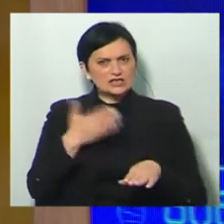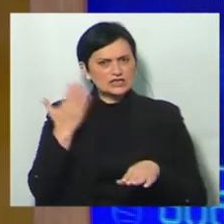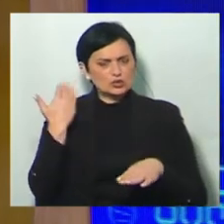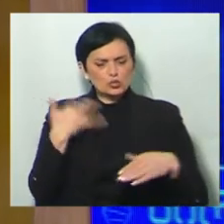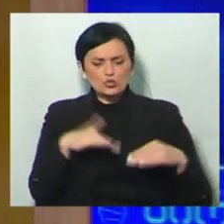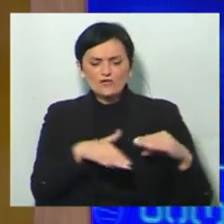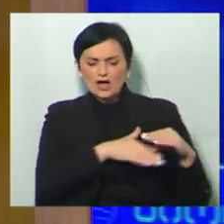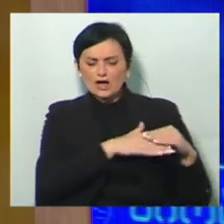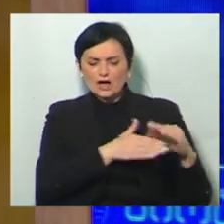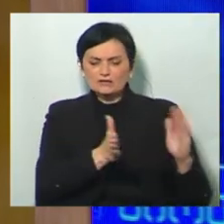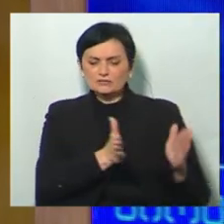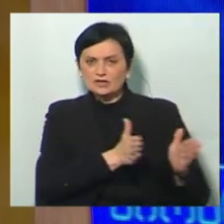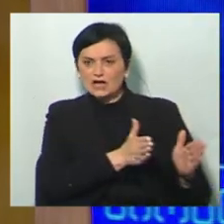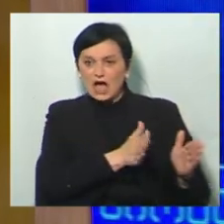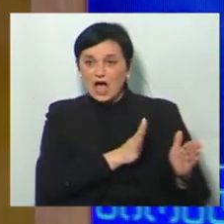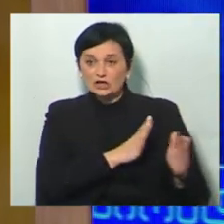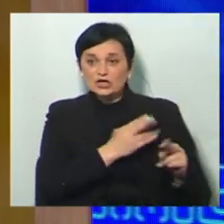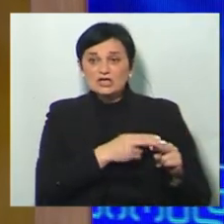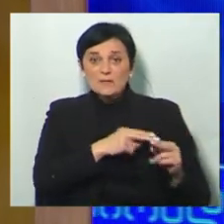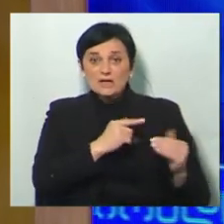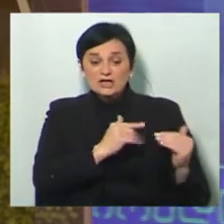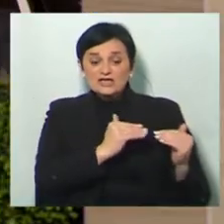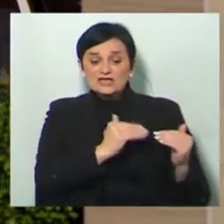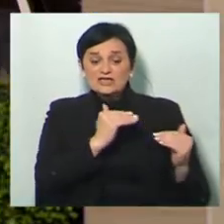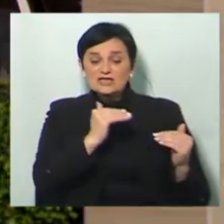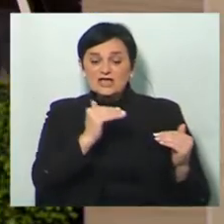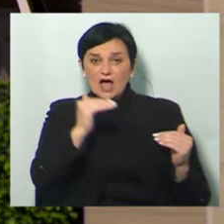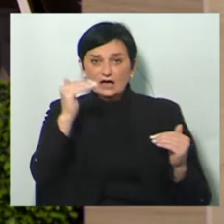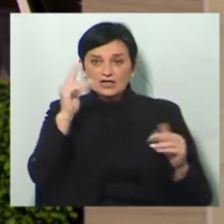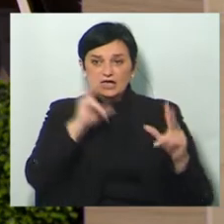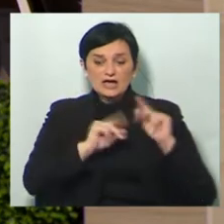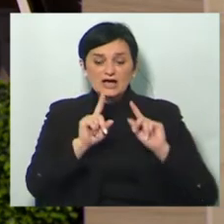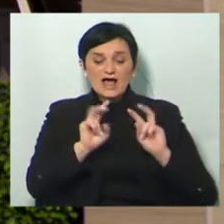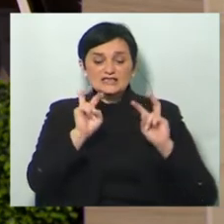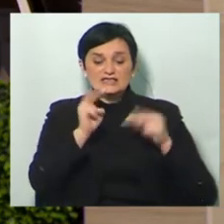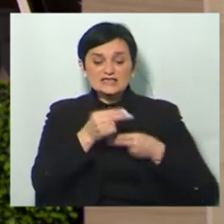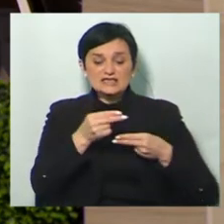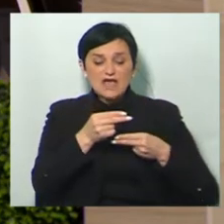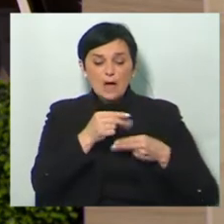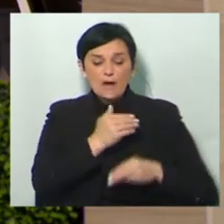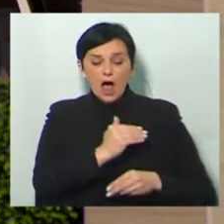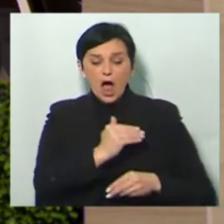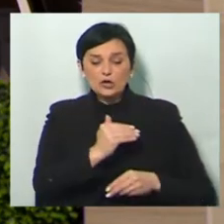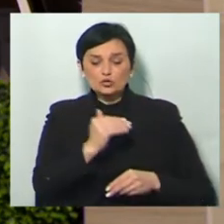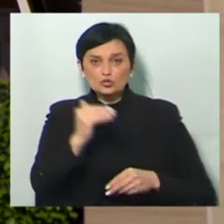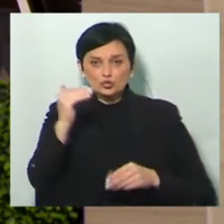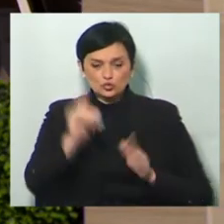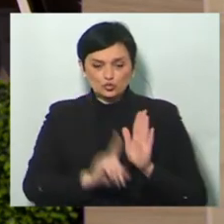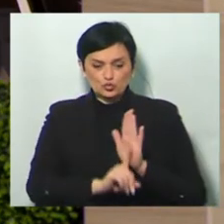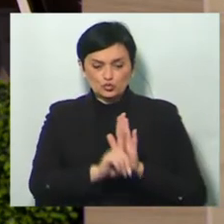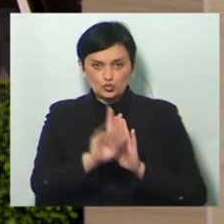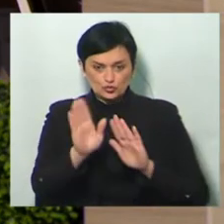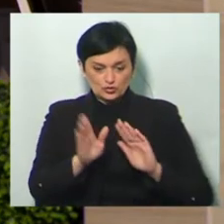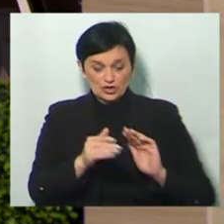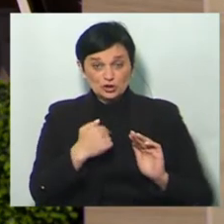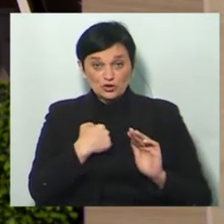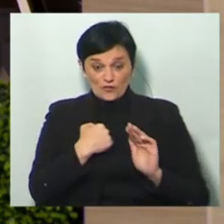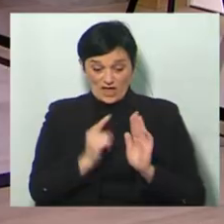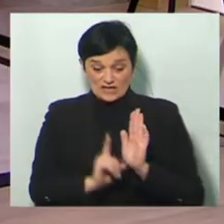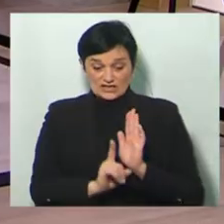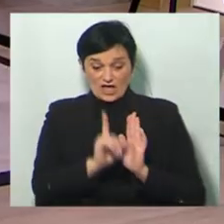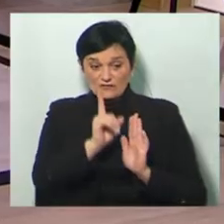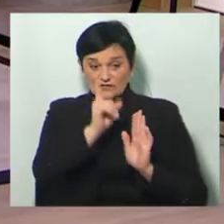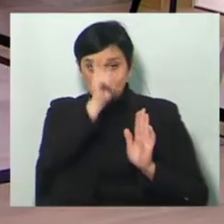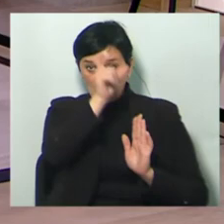gadanakhuli soret im hierarkhiis gatvalisnebit rats tematurat gaviaret. Chven davizqet adamianit